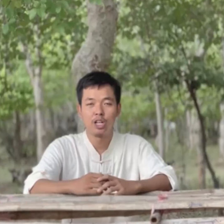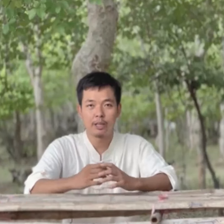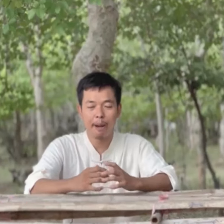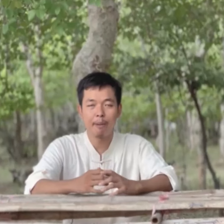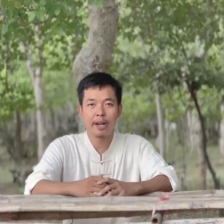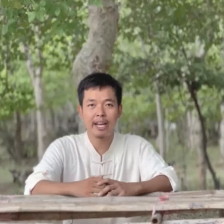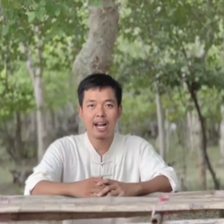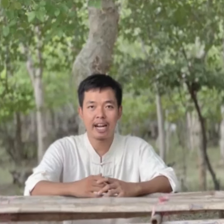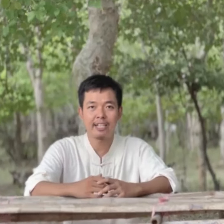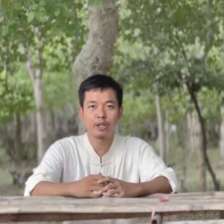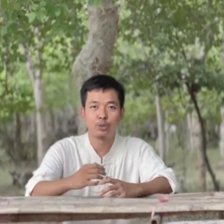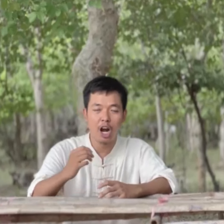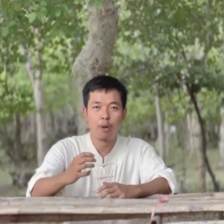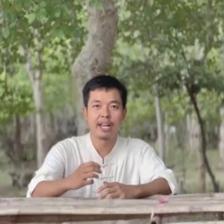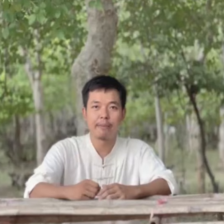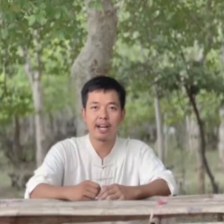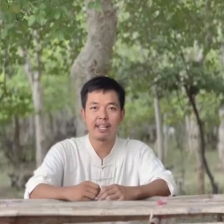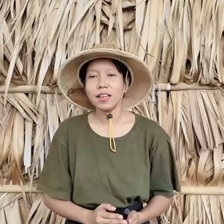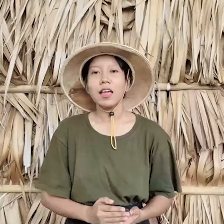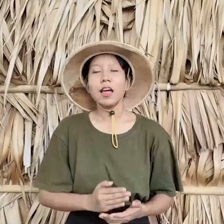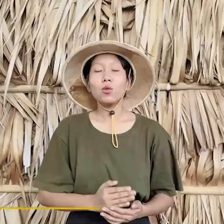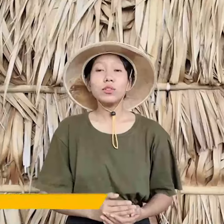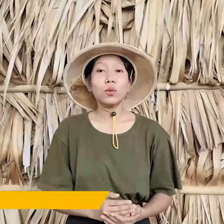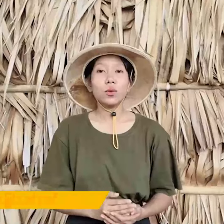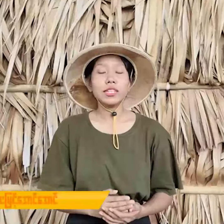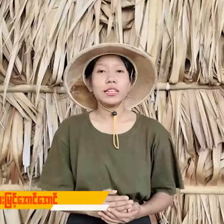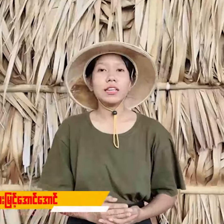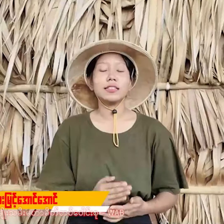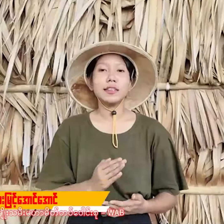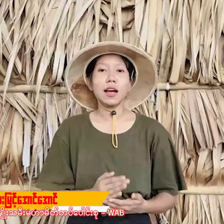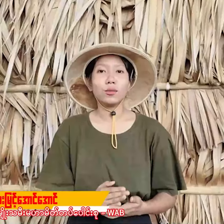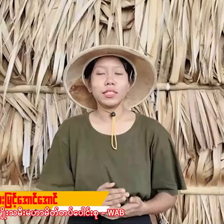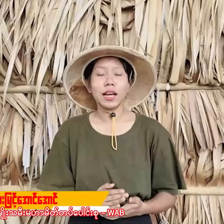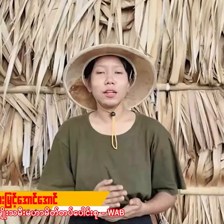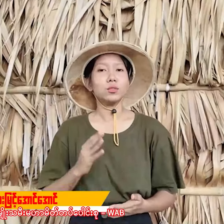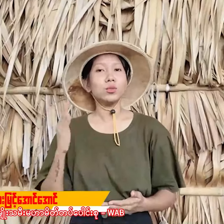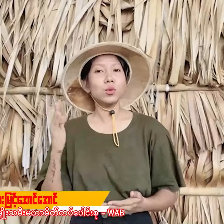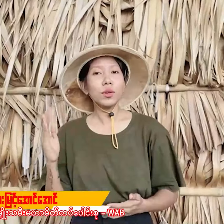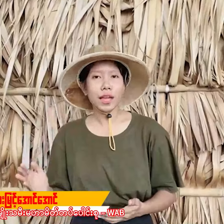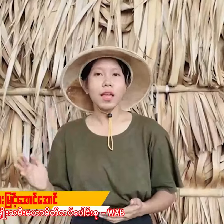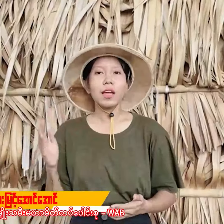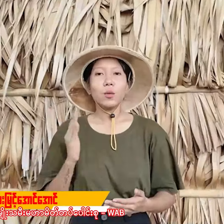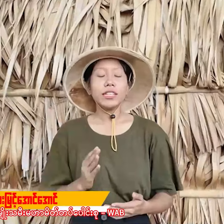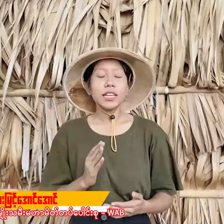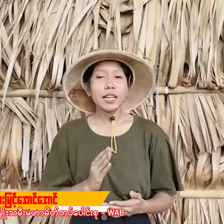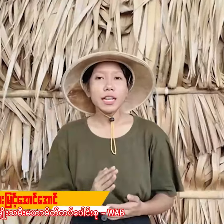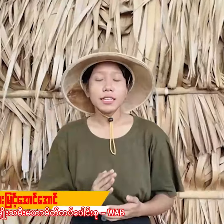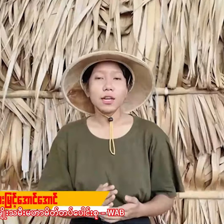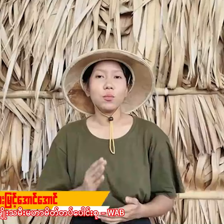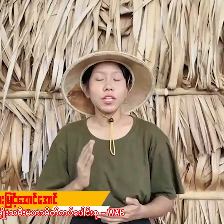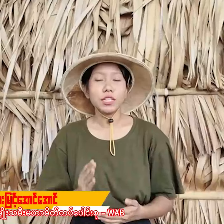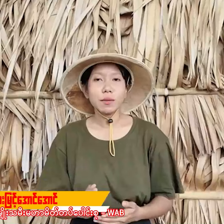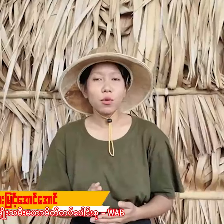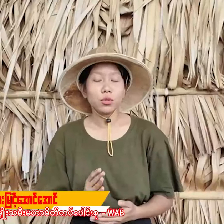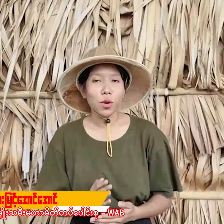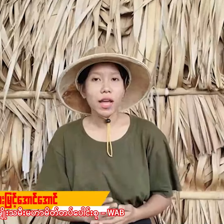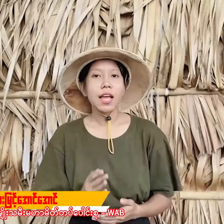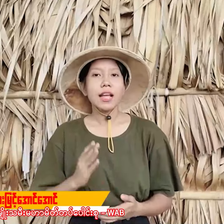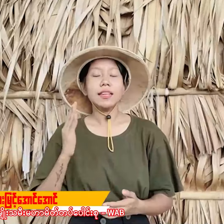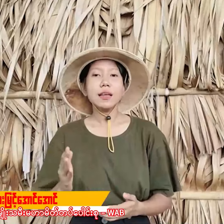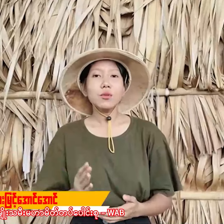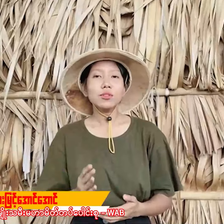ကိုတပိတ်မောက်ခဲ့တာအတိုင်းအတာတစ်ခုတည်းအောင်မြင်ခဲ့ပါတယ ်အခုဆိုလို့ရှိရင်စစ်ကောင်စီကသူတို့ရဲ့ငွေကြေးအကျပ်တဲကိုဖြည့်ရှင်းဖို့အ